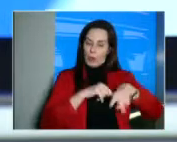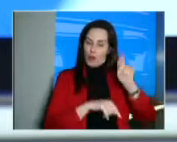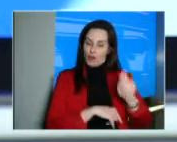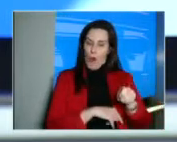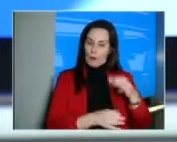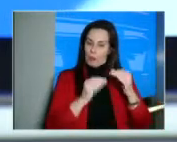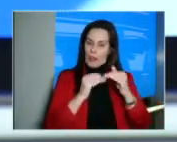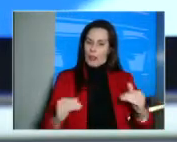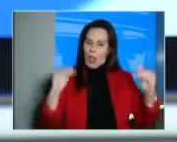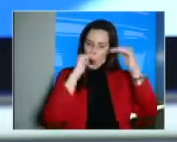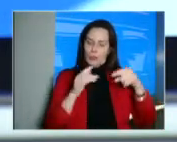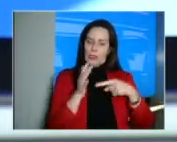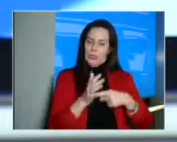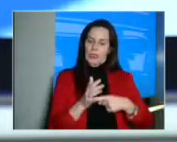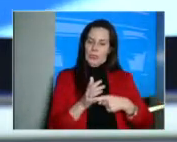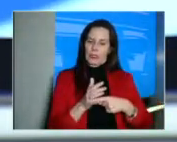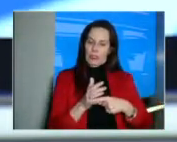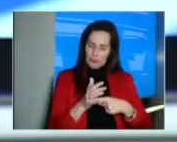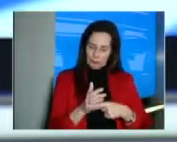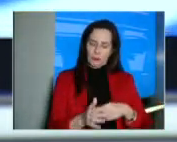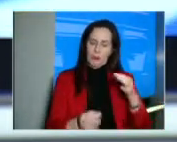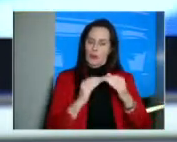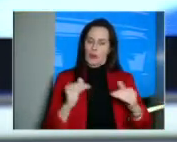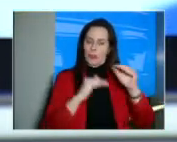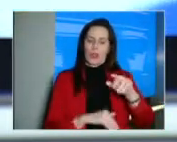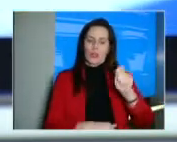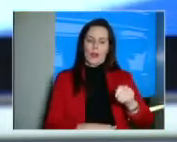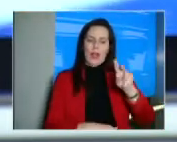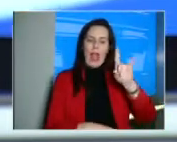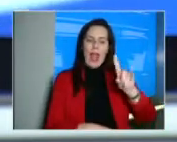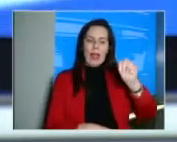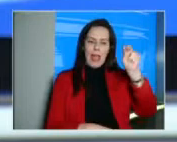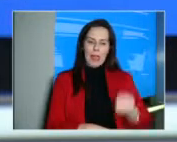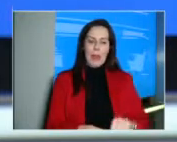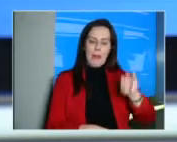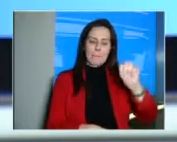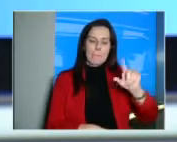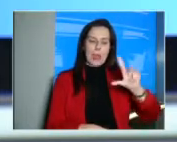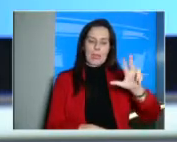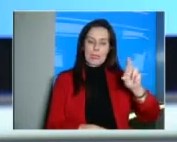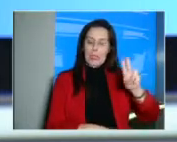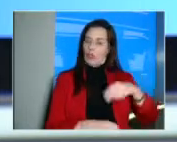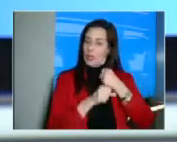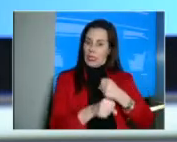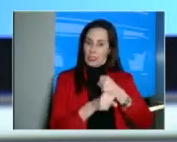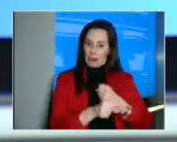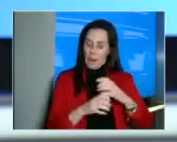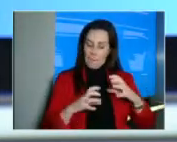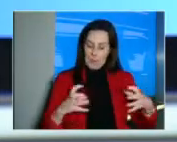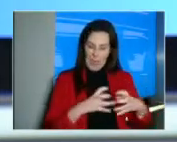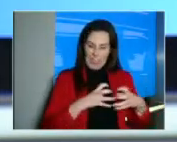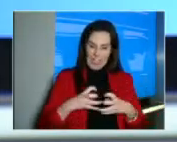בית המשפט העליון, כפי שציינת קודם, המשנה לנשיאת בית המשפט העליון, השופט חנן מלצר. יש לה נציגים מסיעות